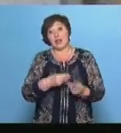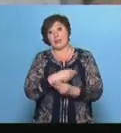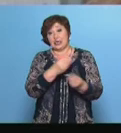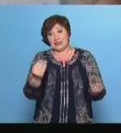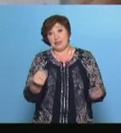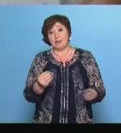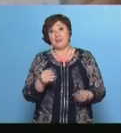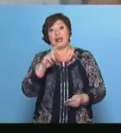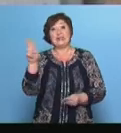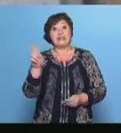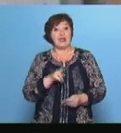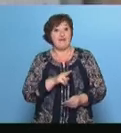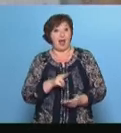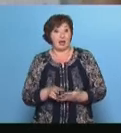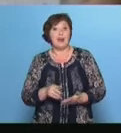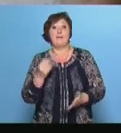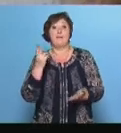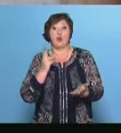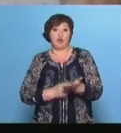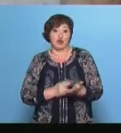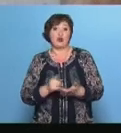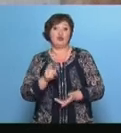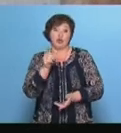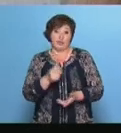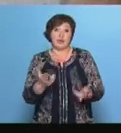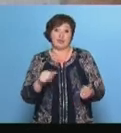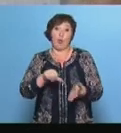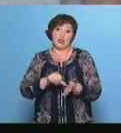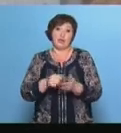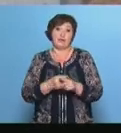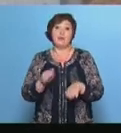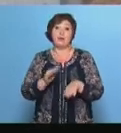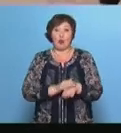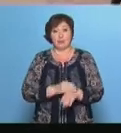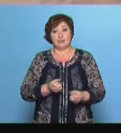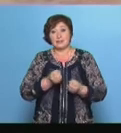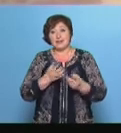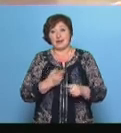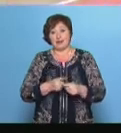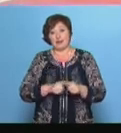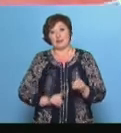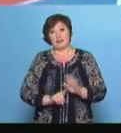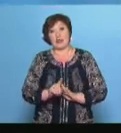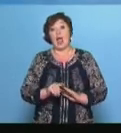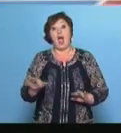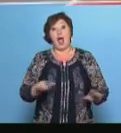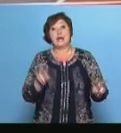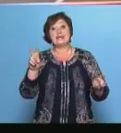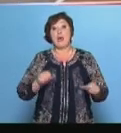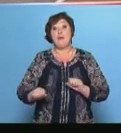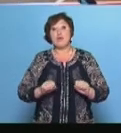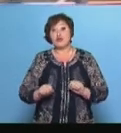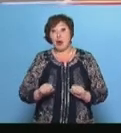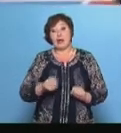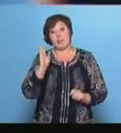забега сертификат, подтверждающий, что человек участвовал в этом самом добром на свете забеге. Акция «Побежали» первая, но станет